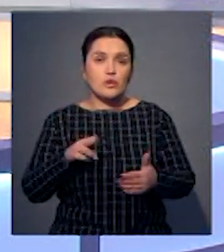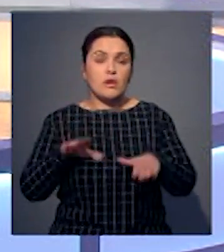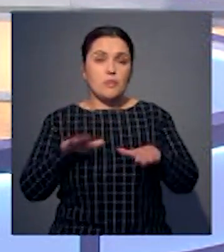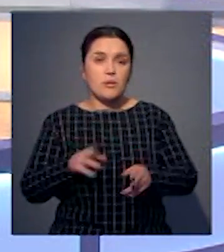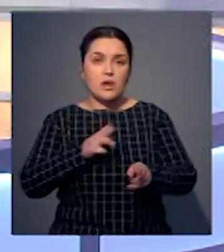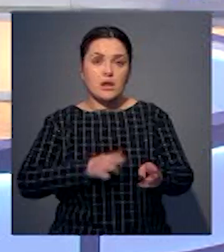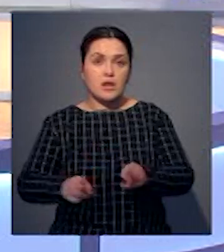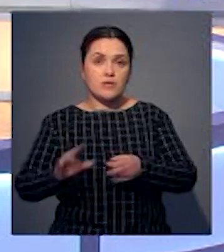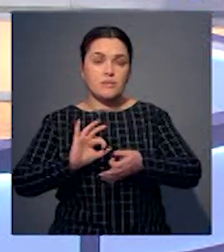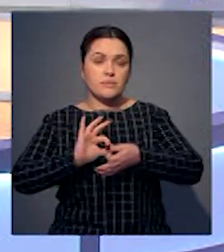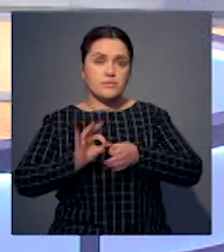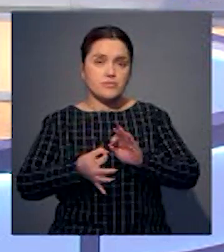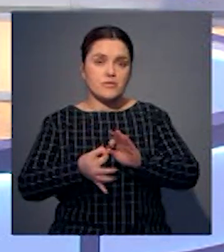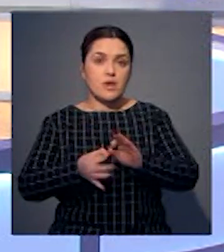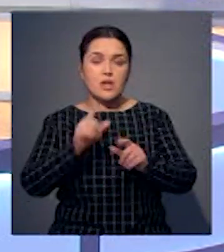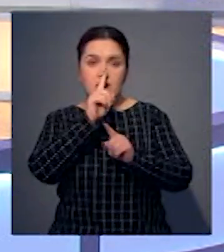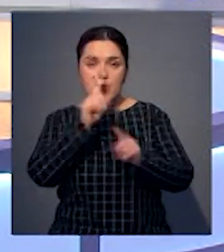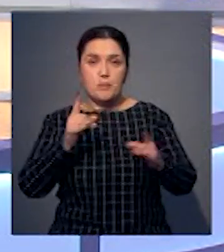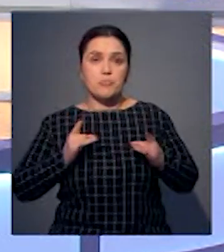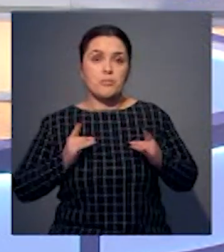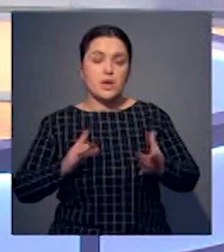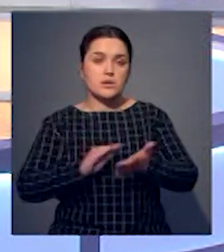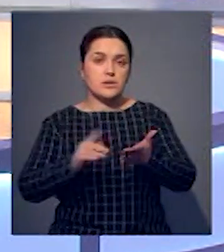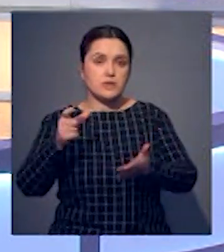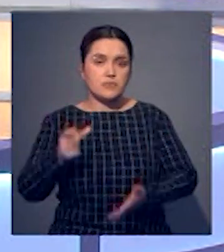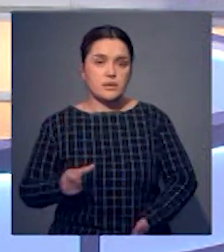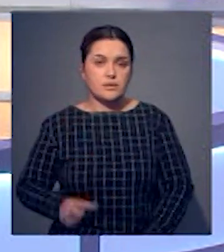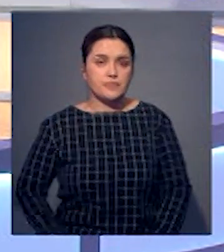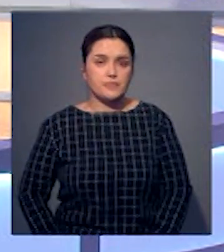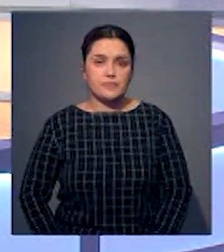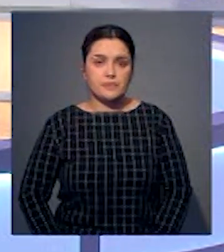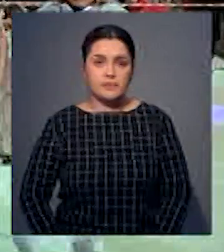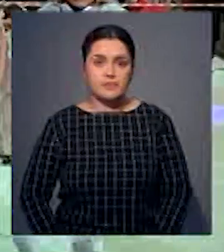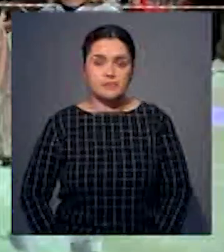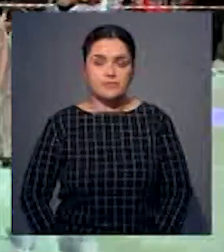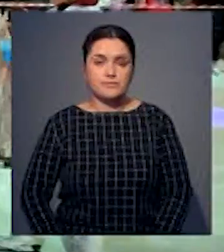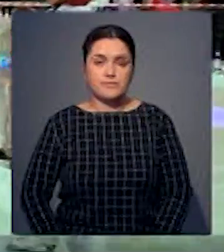ледовый каток. Все подробности того, как прошел необычный праздник, у нашего корреспондента.